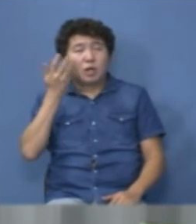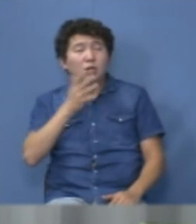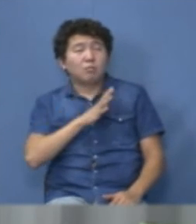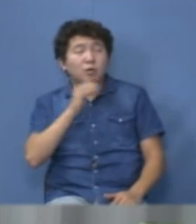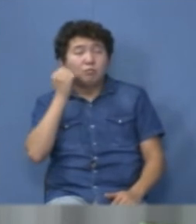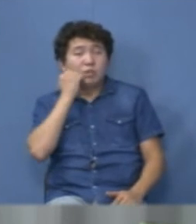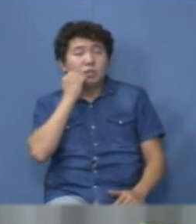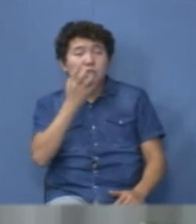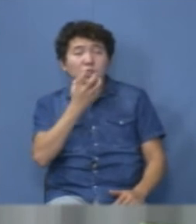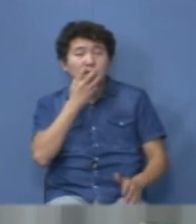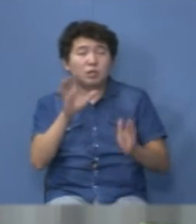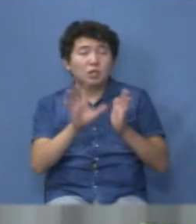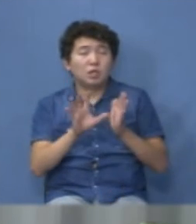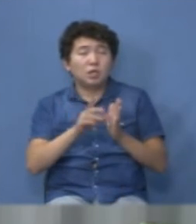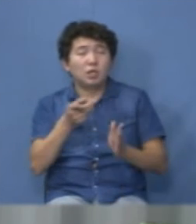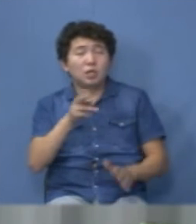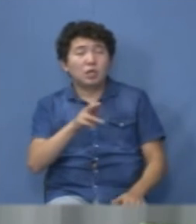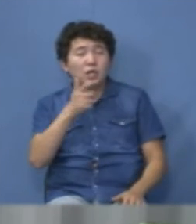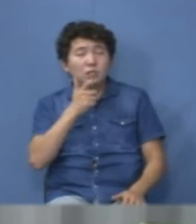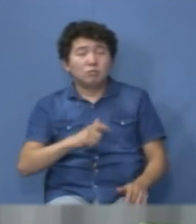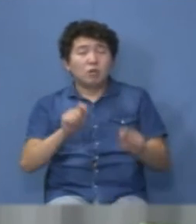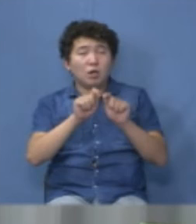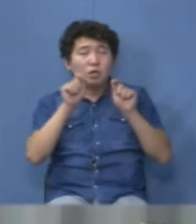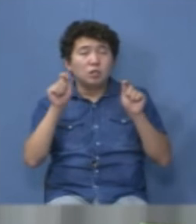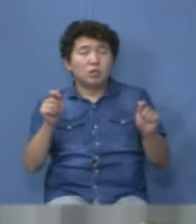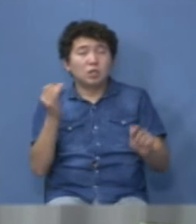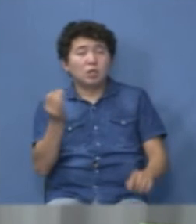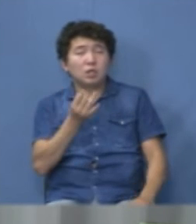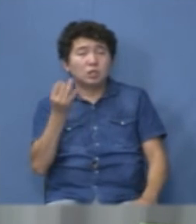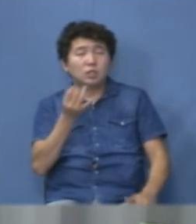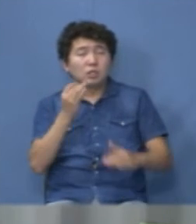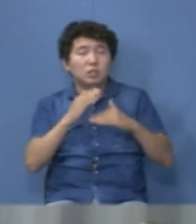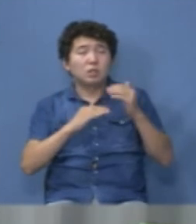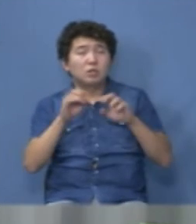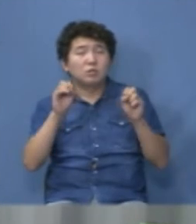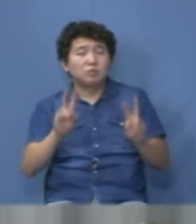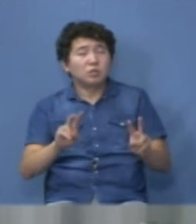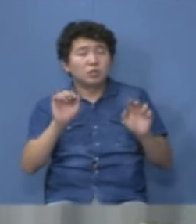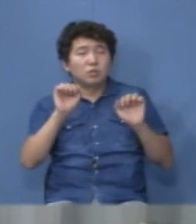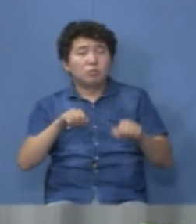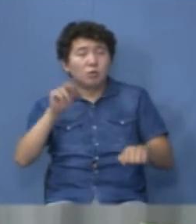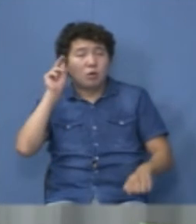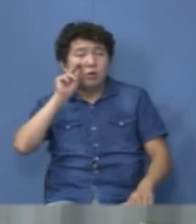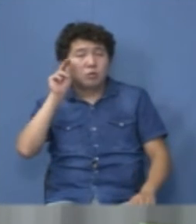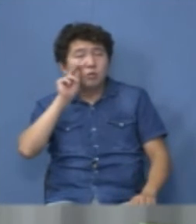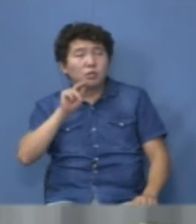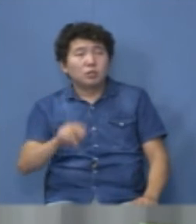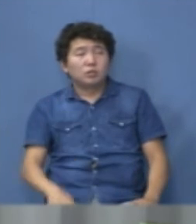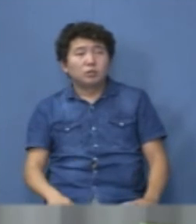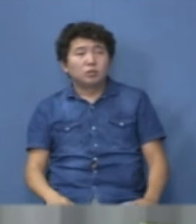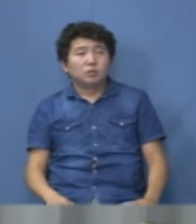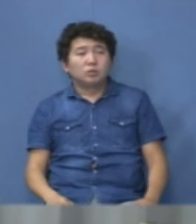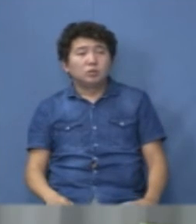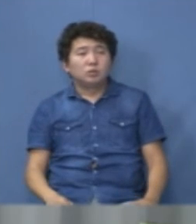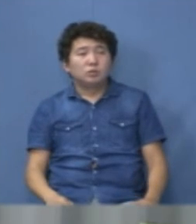теплоэнергетика настолько для себя открыл, можно сказать, что это настолько интересная профессия, что ее можно обучаться, ее можно